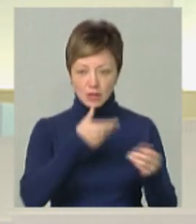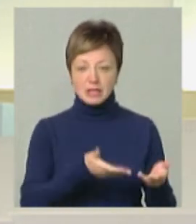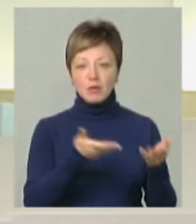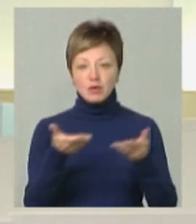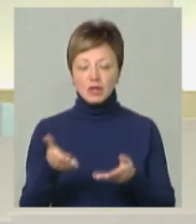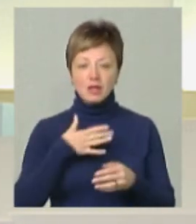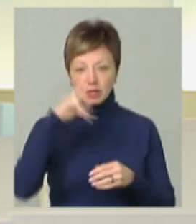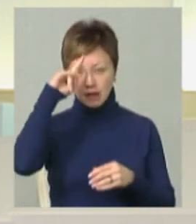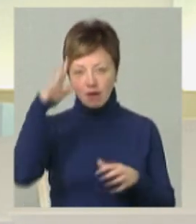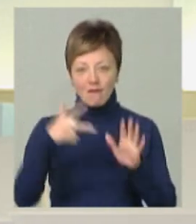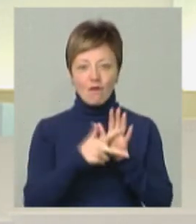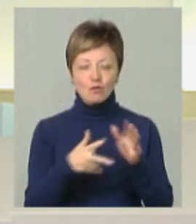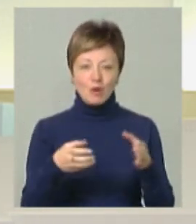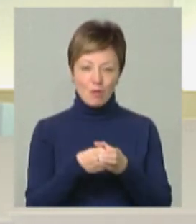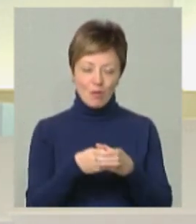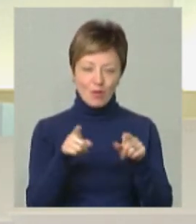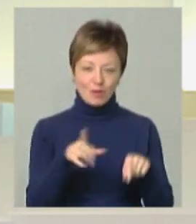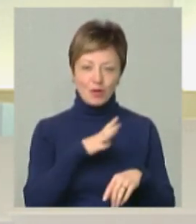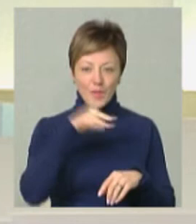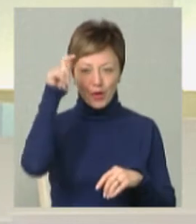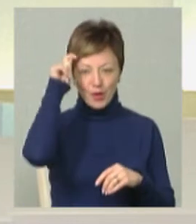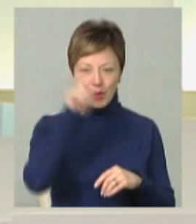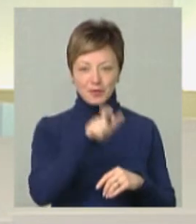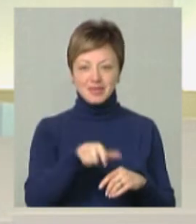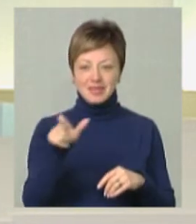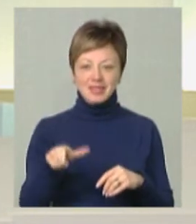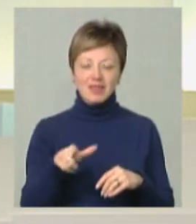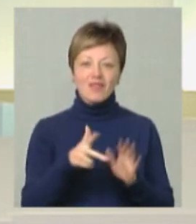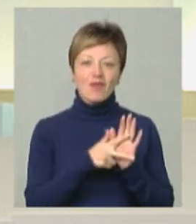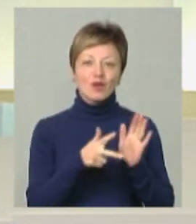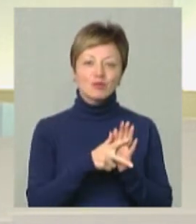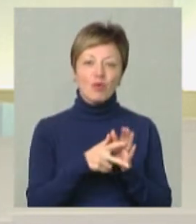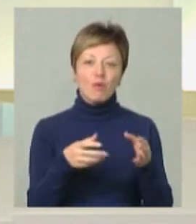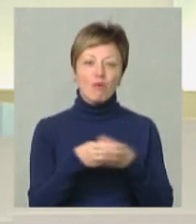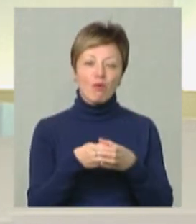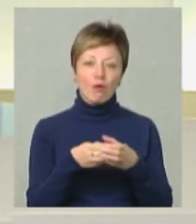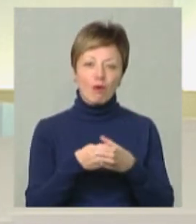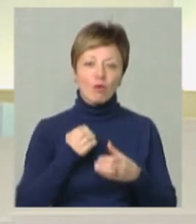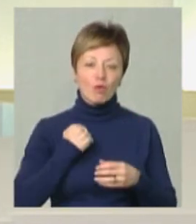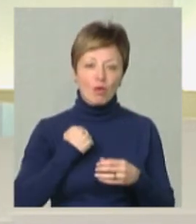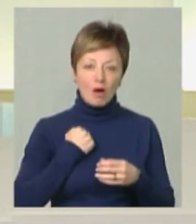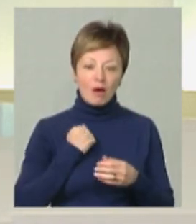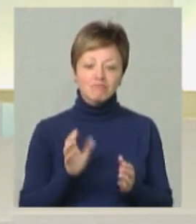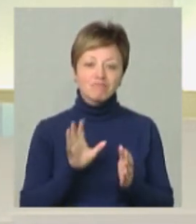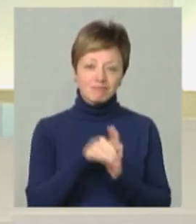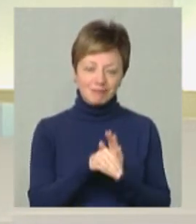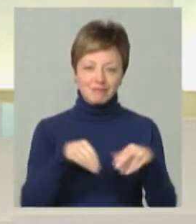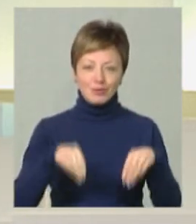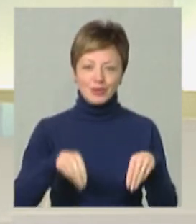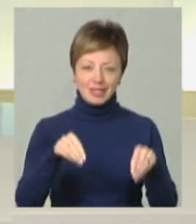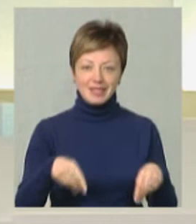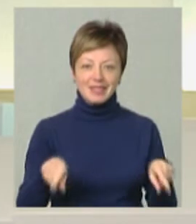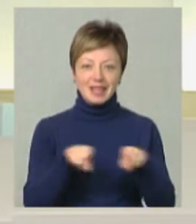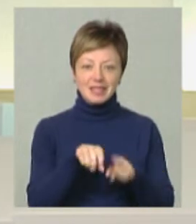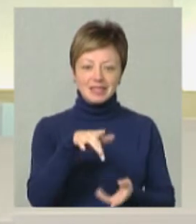наш легендарний 8-й полк. Там були хлопці з 8-го полку, які долучилися до посадки саме